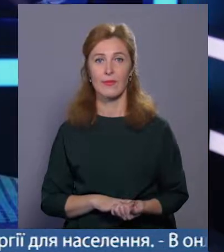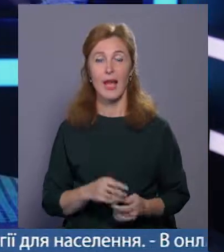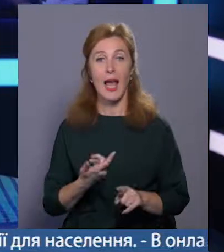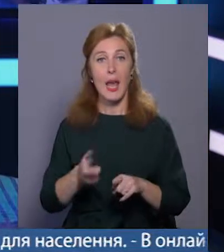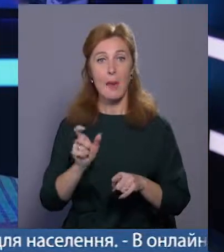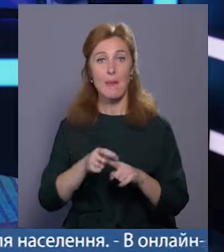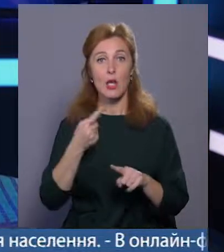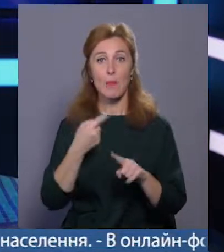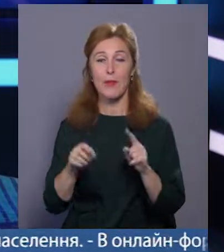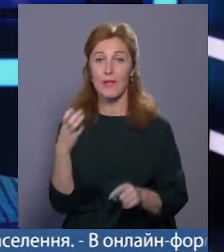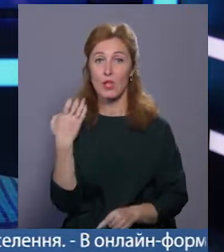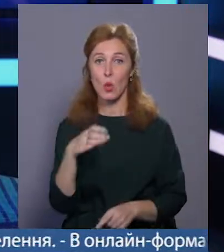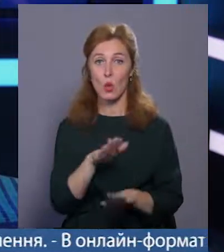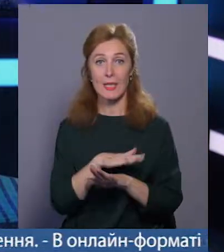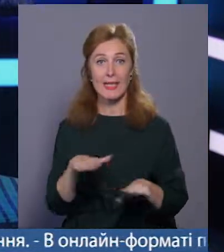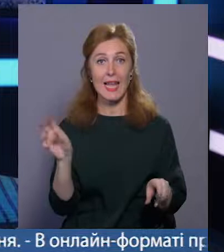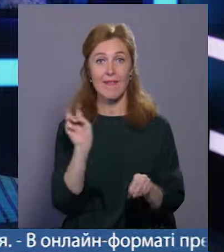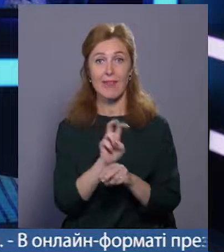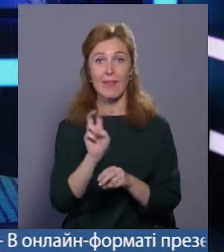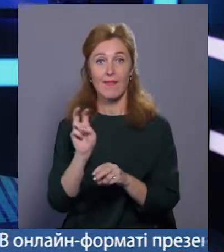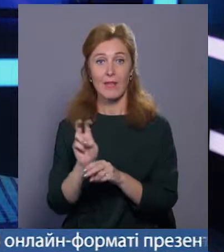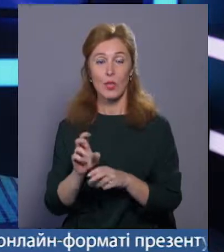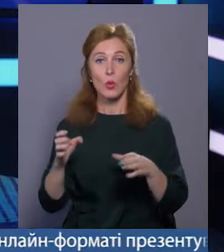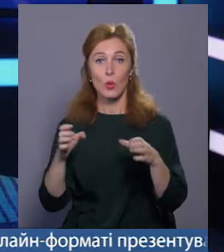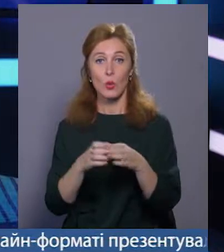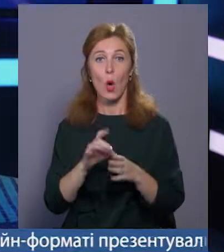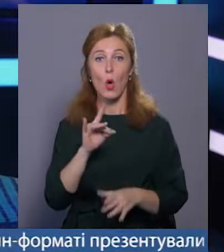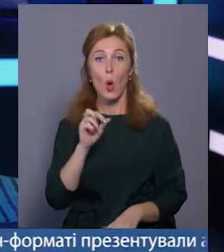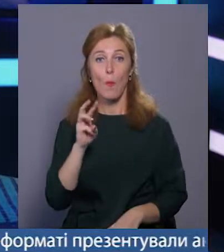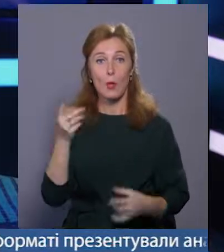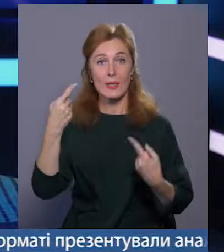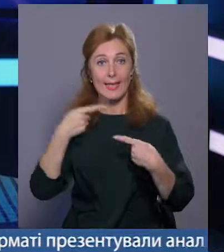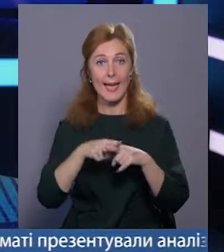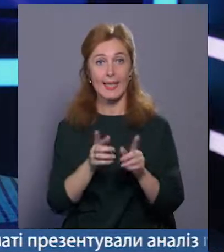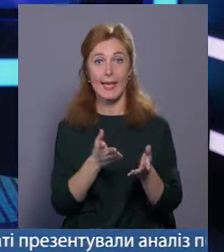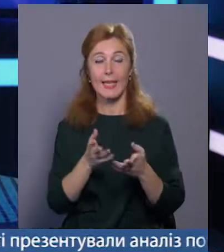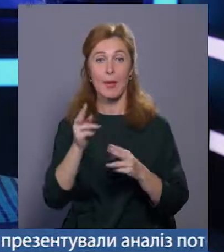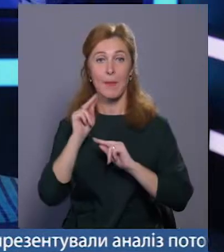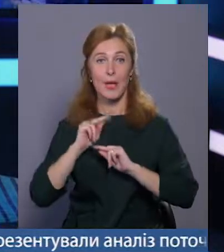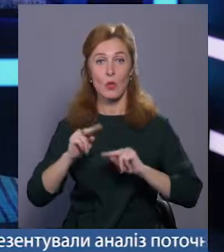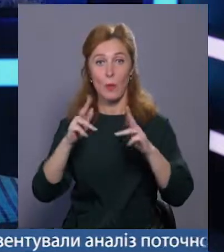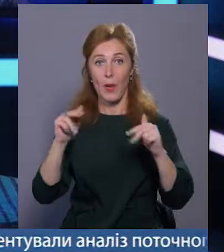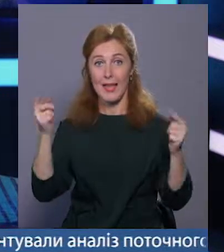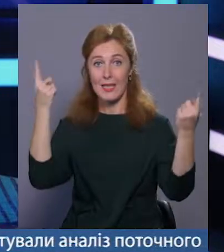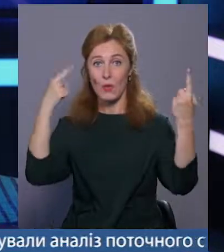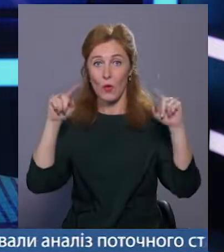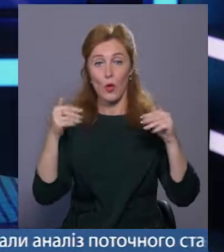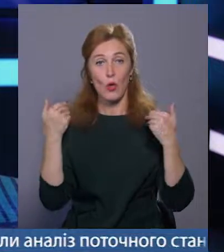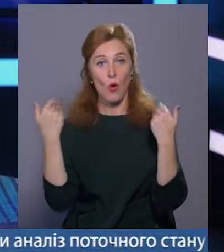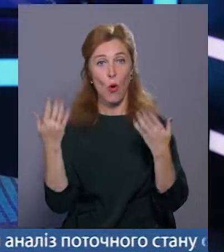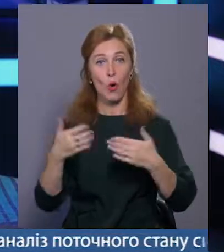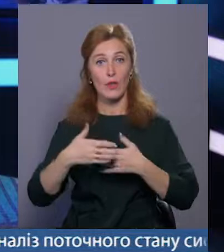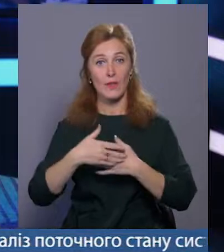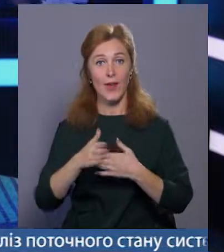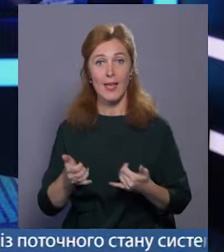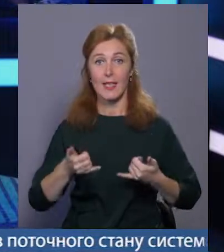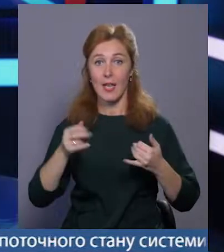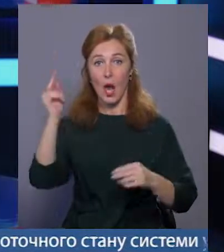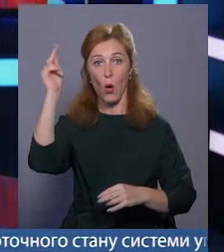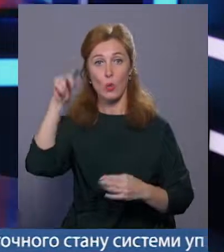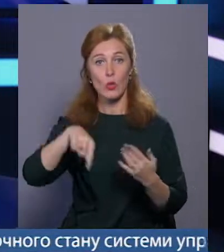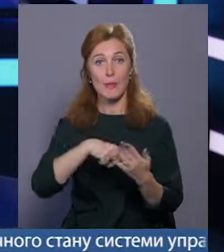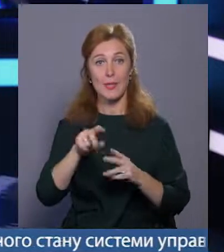Більше півсотні дітей відвідують гурток робототехніки, який працює на базі Палацу творчості. Його двері для учнів міських шкіл